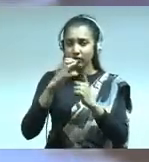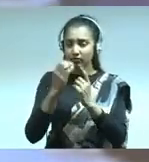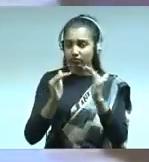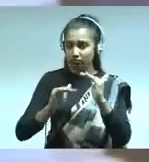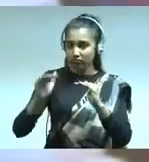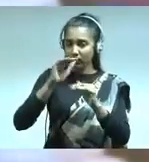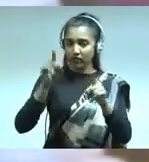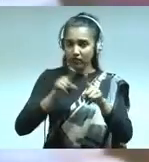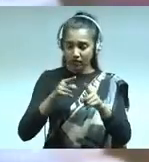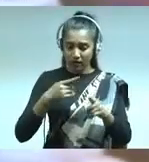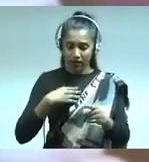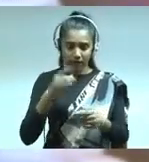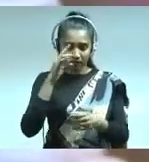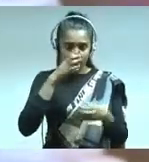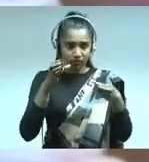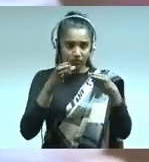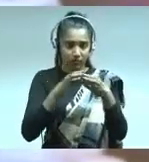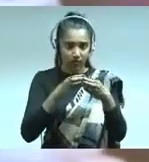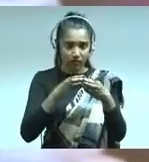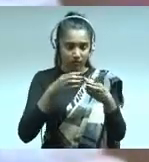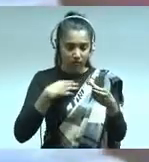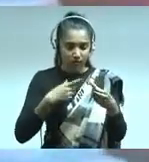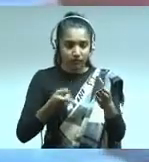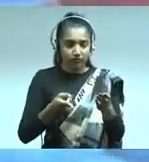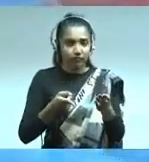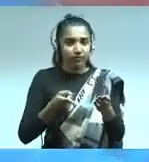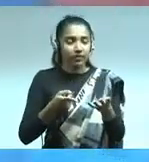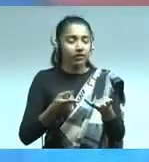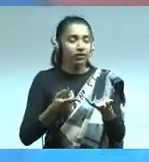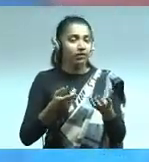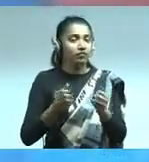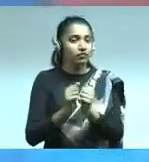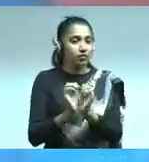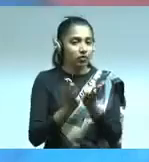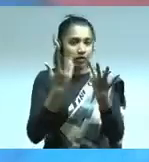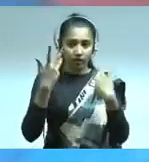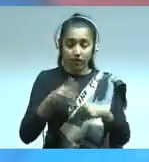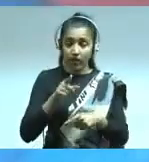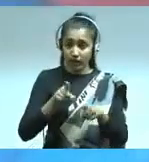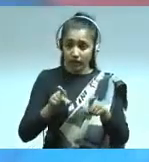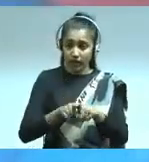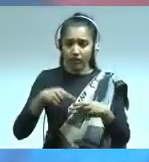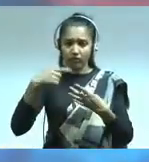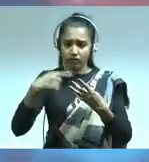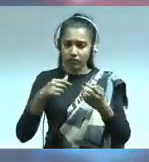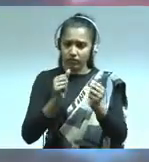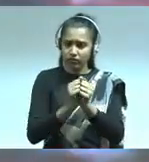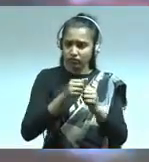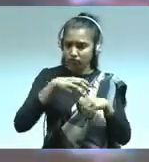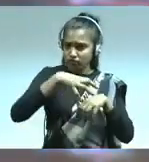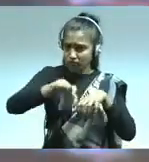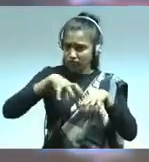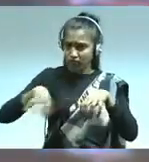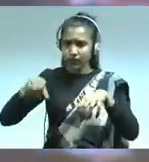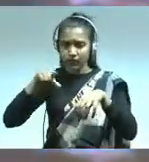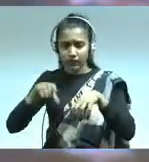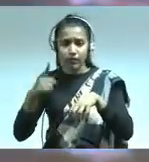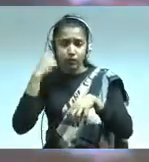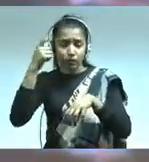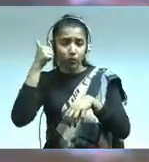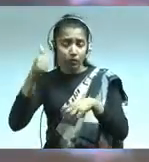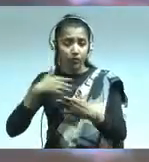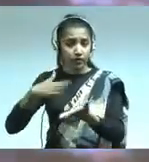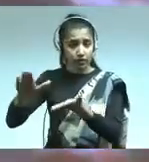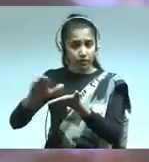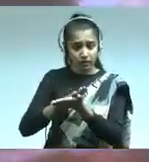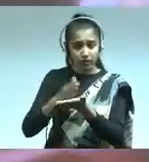ජනරජ කතිකාවත මගින් උත්සාහ දරා තිබෙනවා. ඒ සඳහා විවිධ ක්ෂේත්‍රයන්හි ප්‍රාමාණික බුද්ධිමතුන්ගේ දායකත්වය